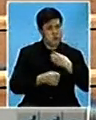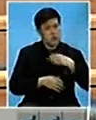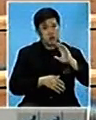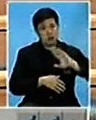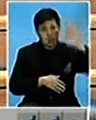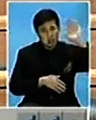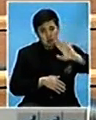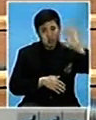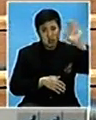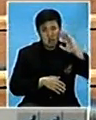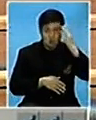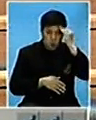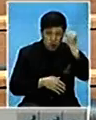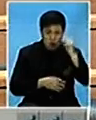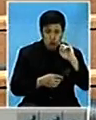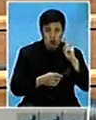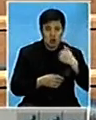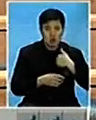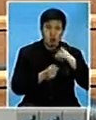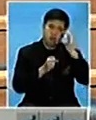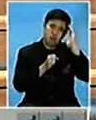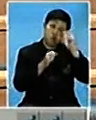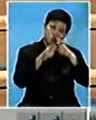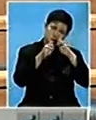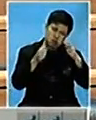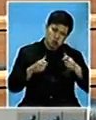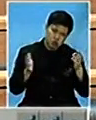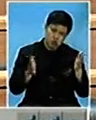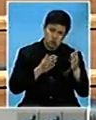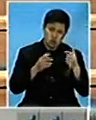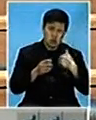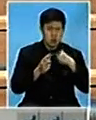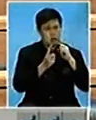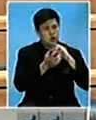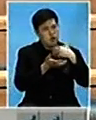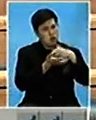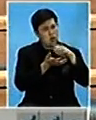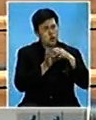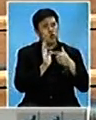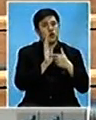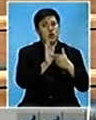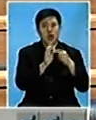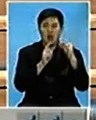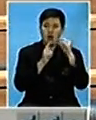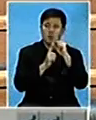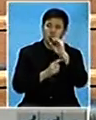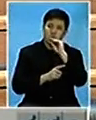งนะครับเพราะว่าบางครั้งเวลารออภิปรายรายงานเนี่ยเราก็ต้องไปกล่าวหาว่ายกตัวอย่างเช่นแบบคำพูด